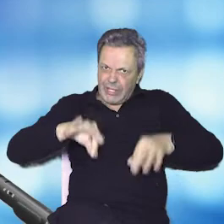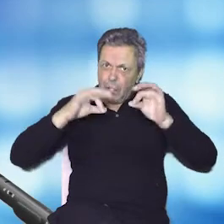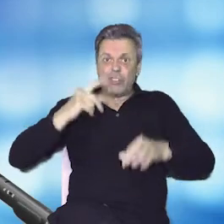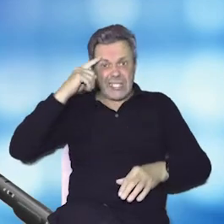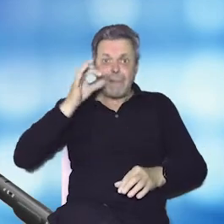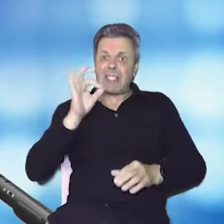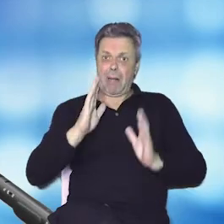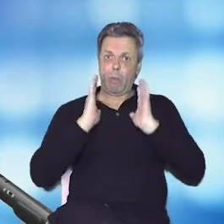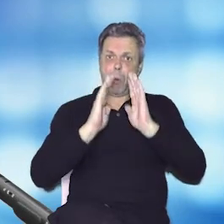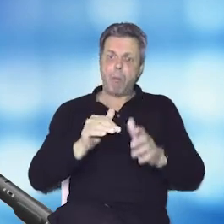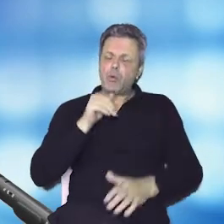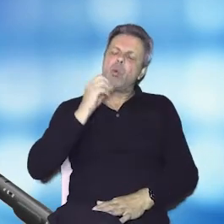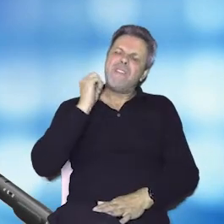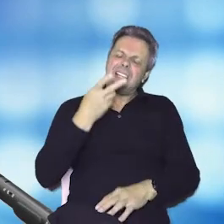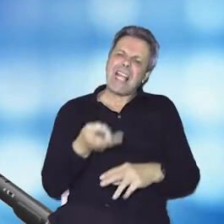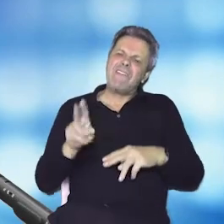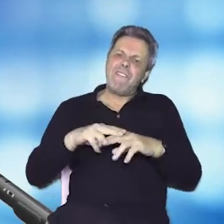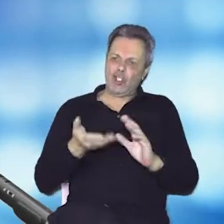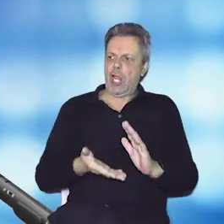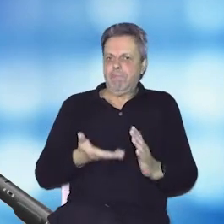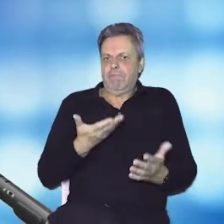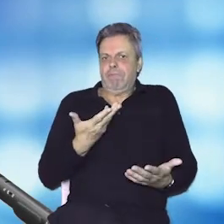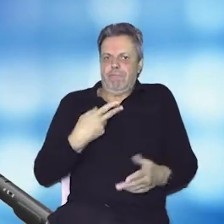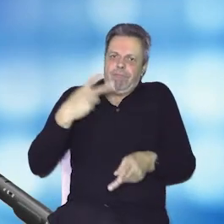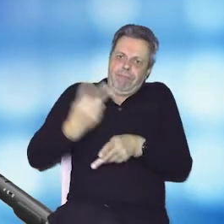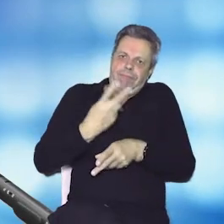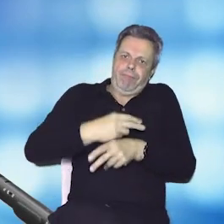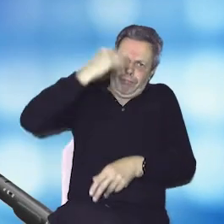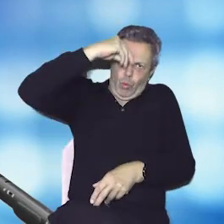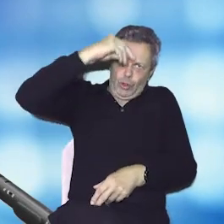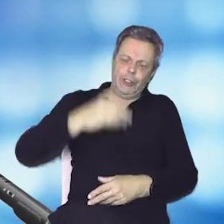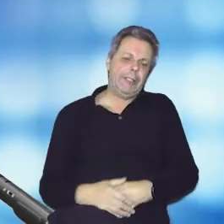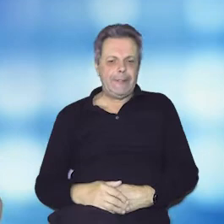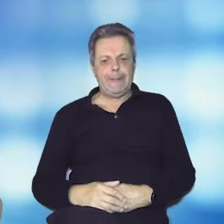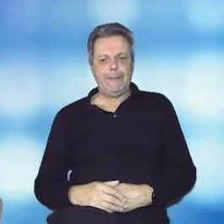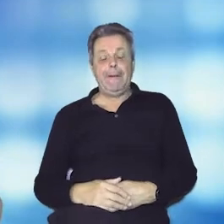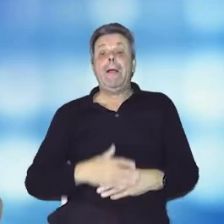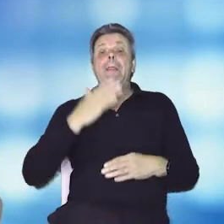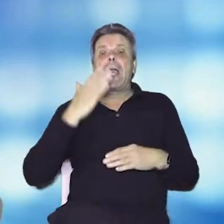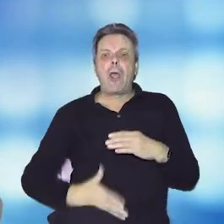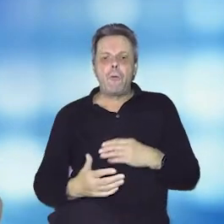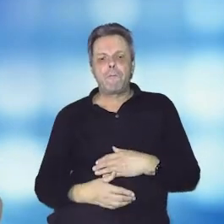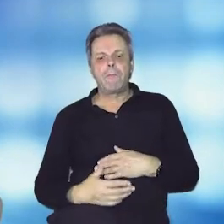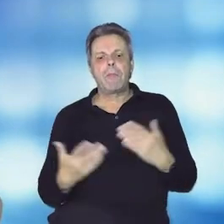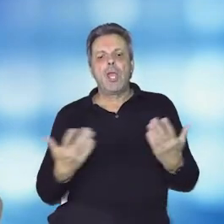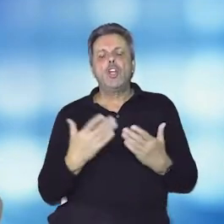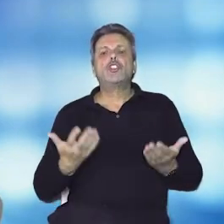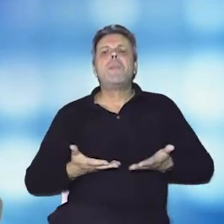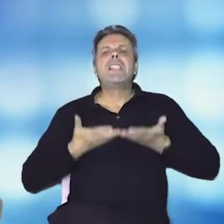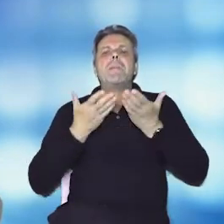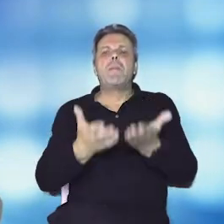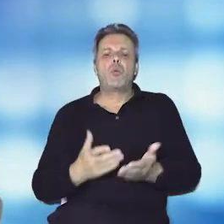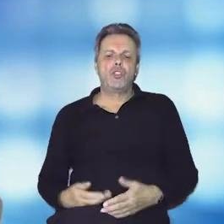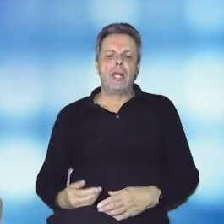putu i svaki danom sve više zapravo rasteš u svemu tome. I za kraj, što biste